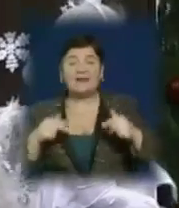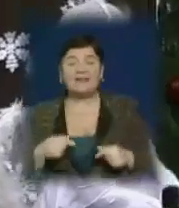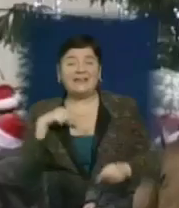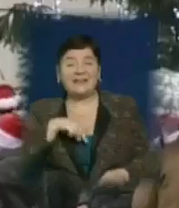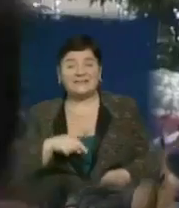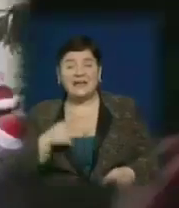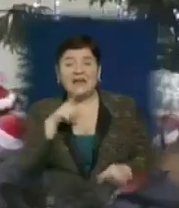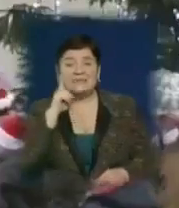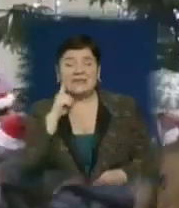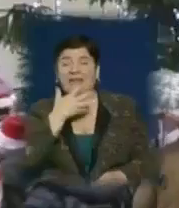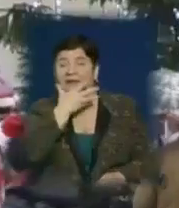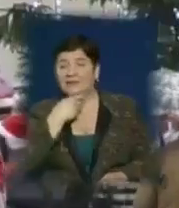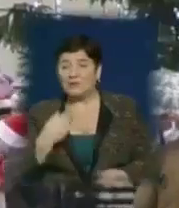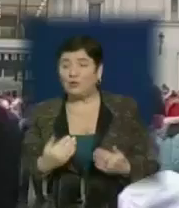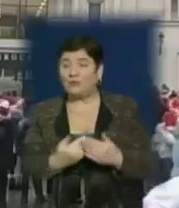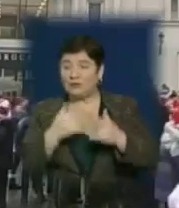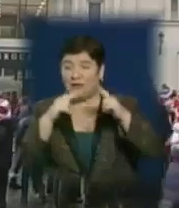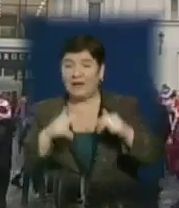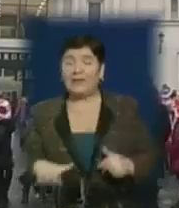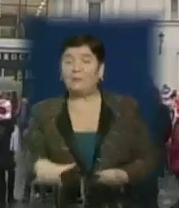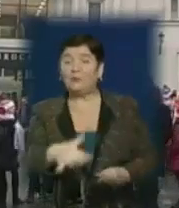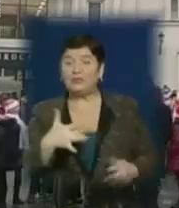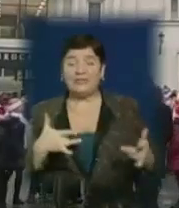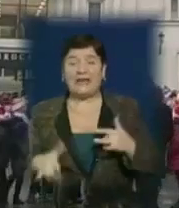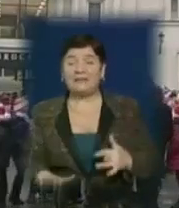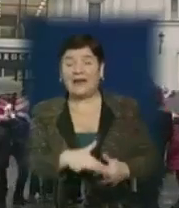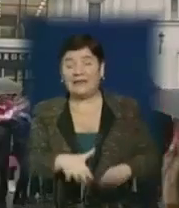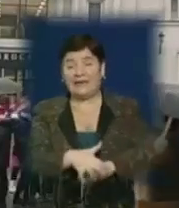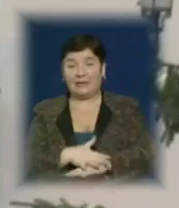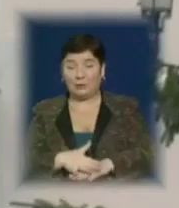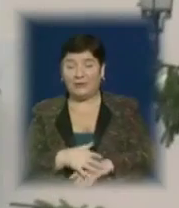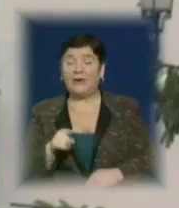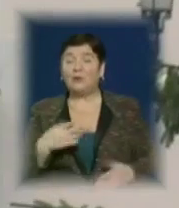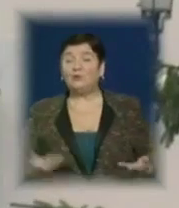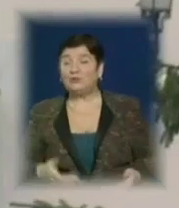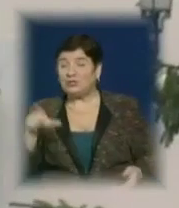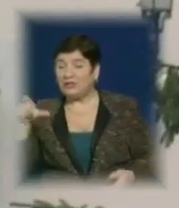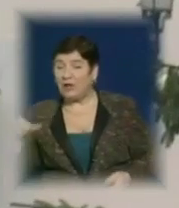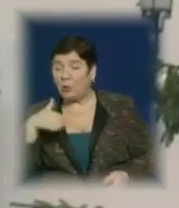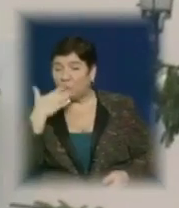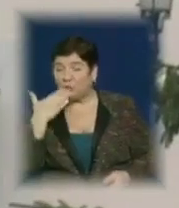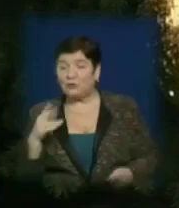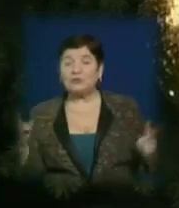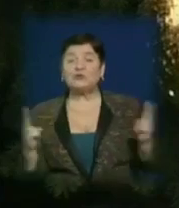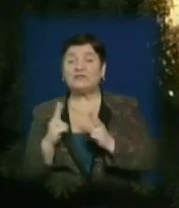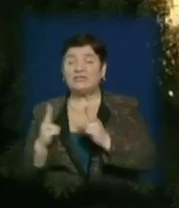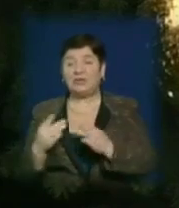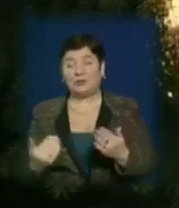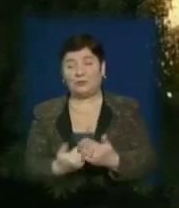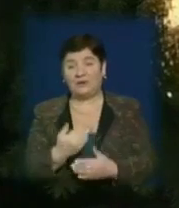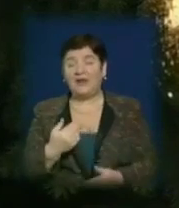створюють зелені красуні – новорічні ялинки на площах театральній та народній. Тут мешканці Ужгорода традиційно зустрічатимуть